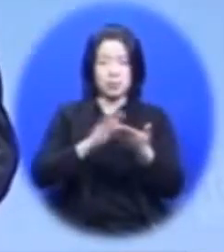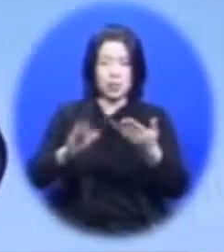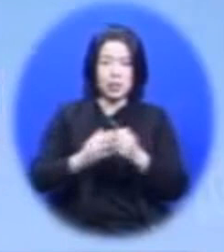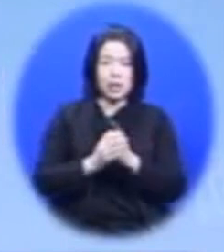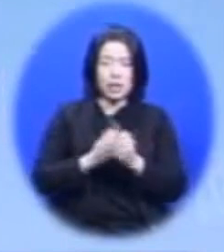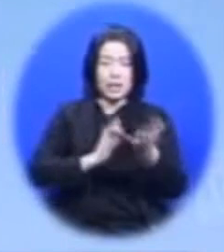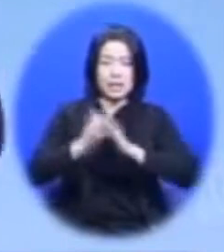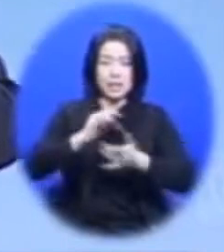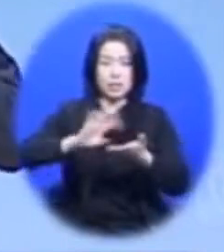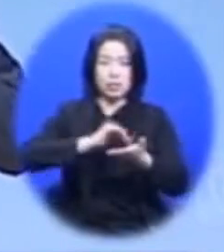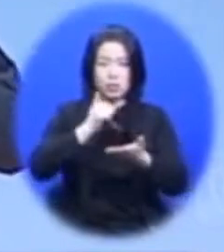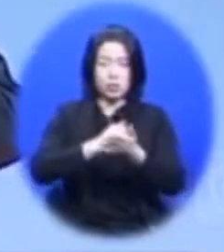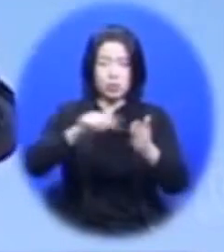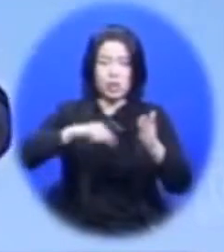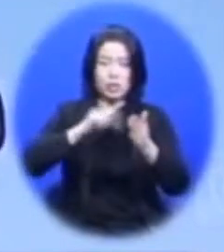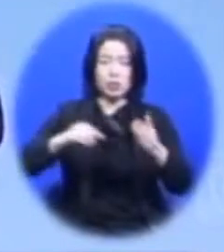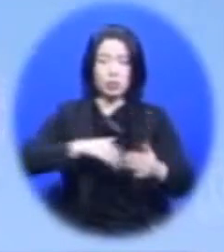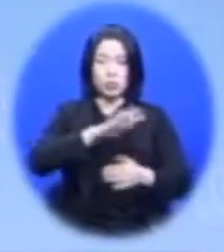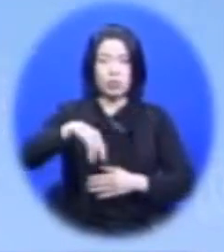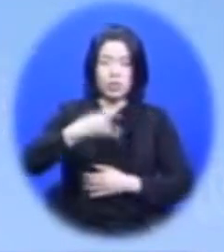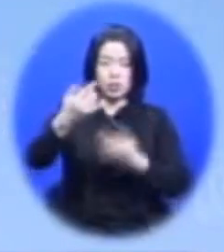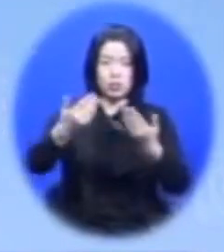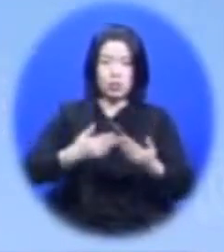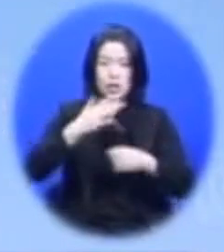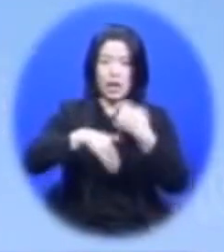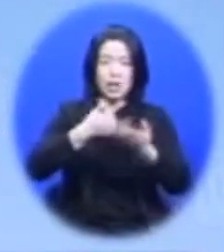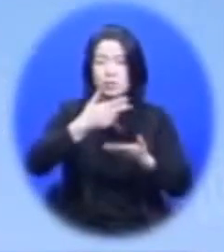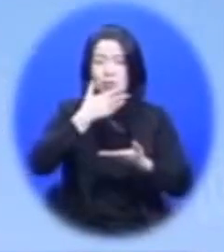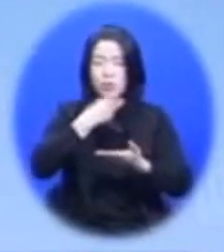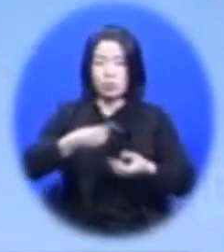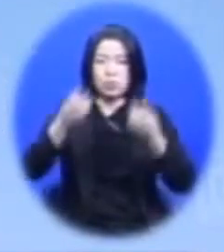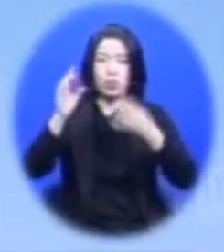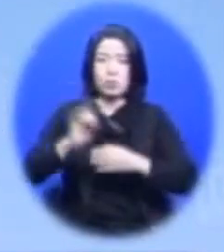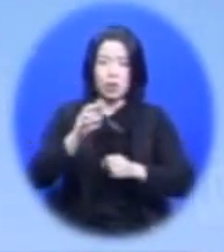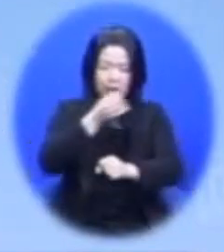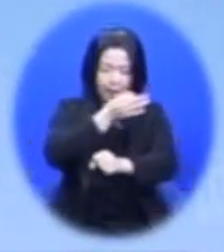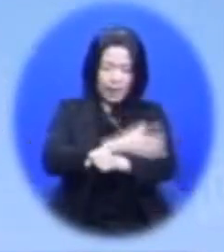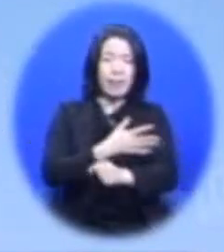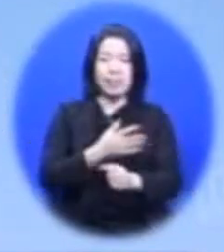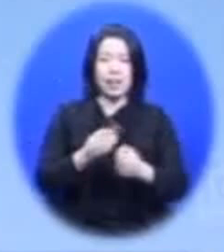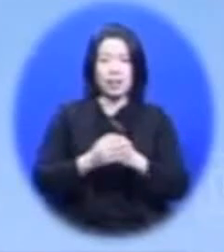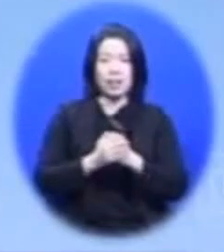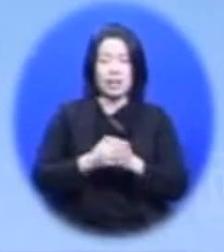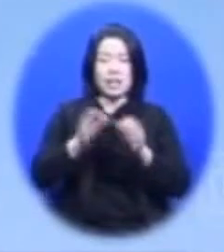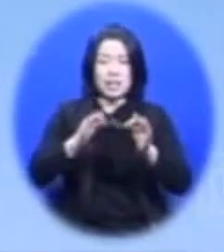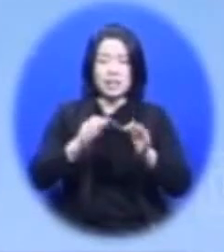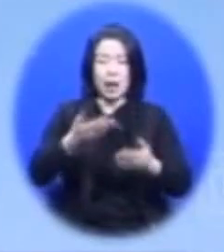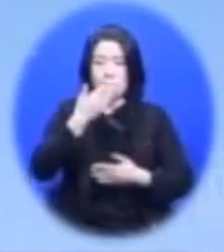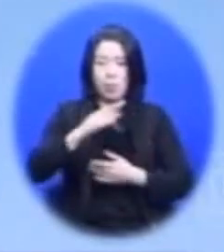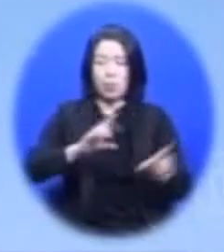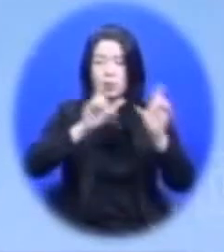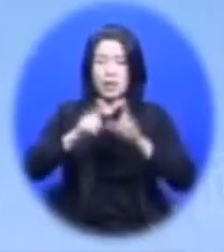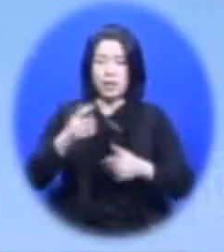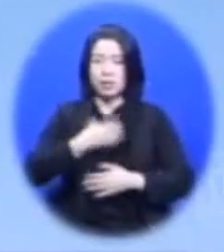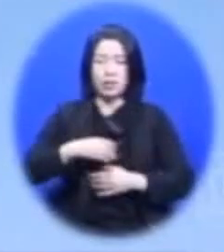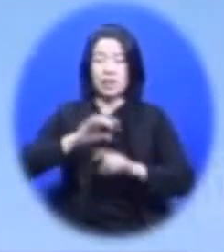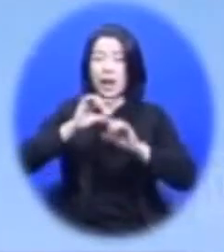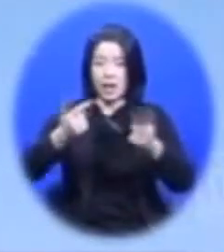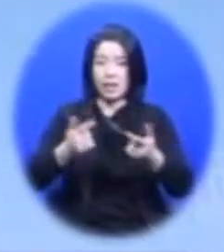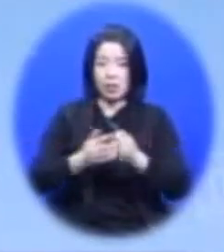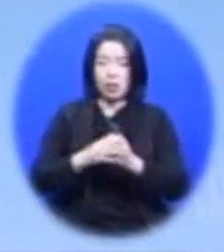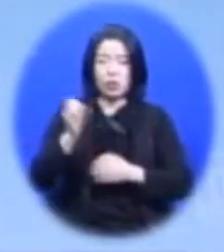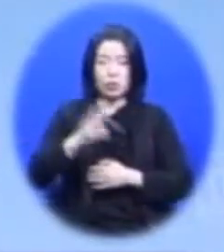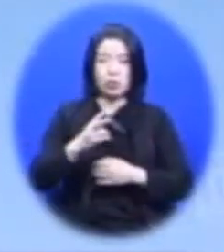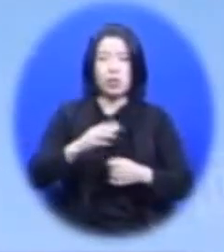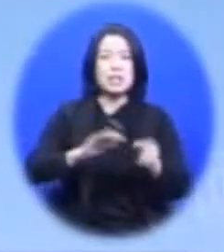예수 그리스도 안에서 우리에게 주신 하나님의 축복은 아주 간단 명료합니다. 이제는 먹고 사는 걱정 안 하는 것이고 하나는